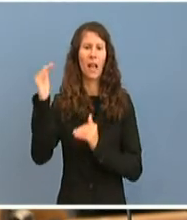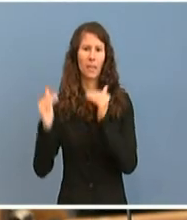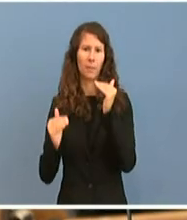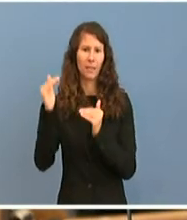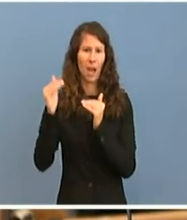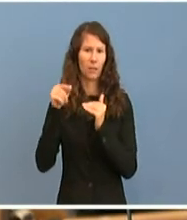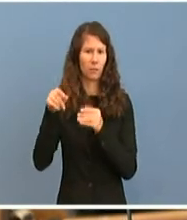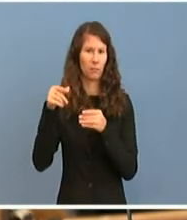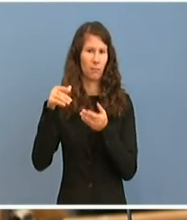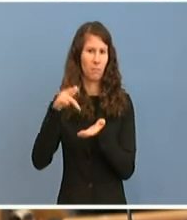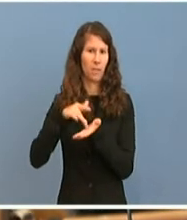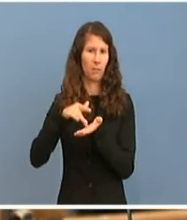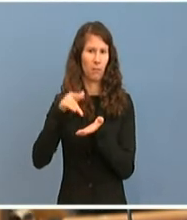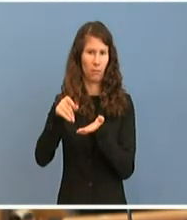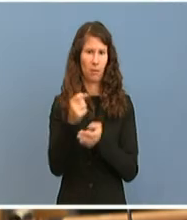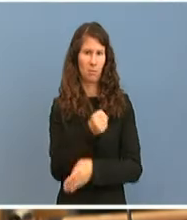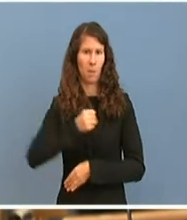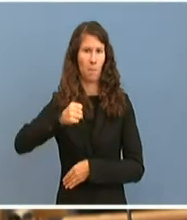verstoßen?